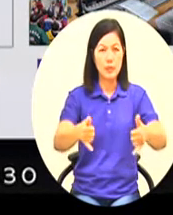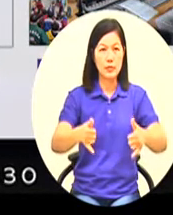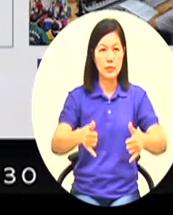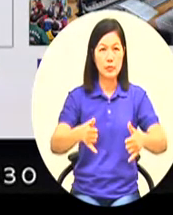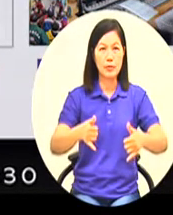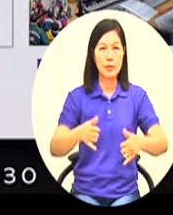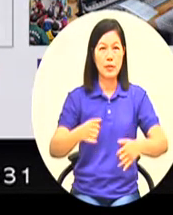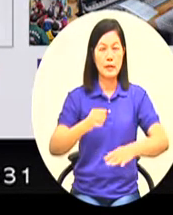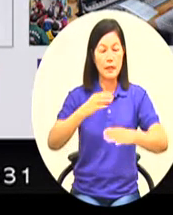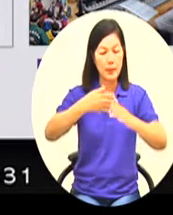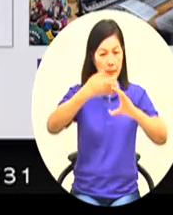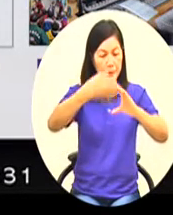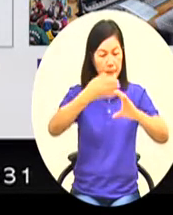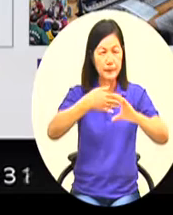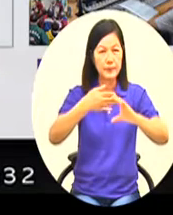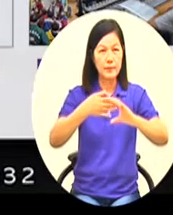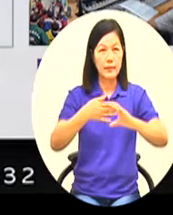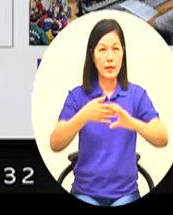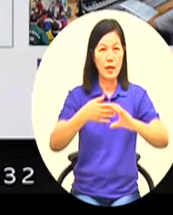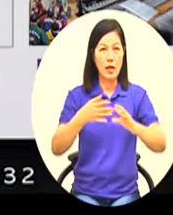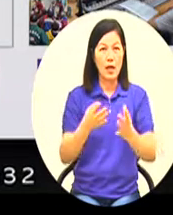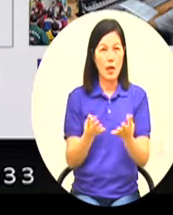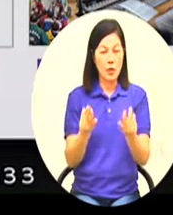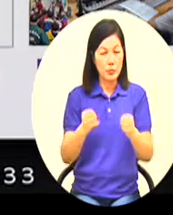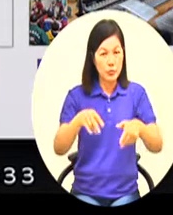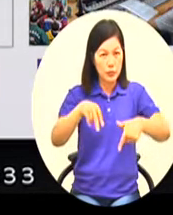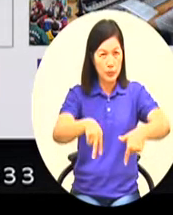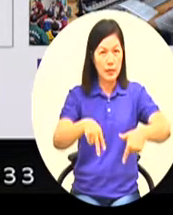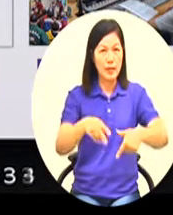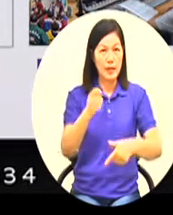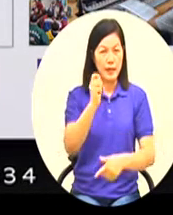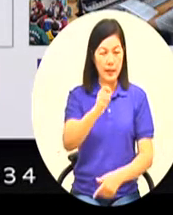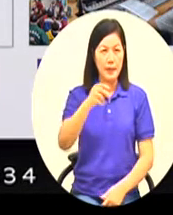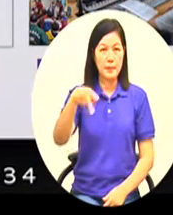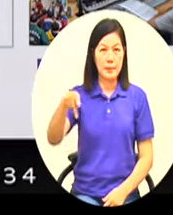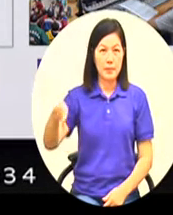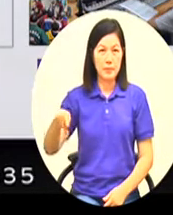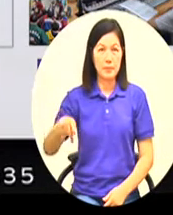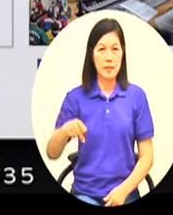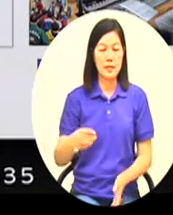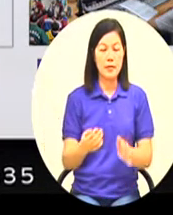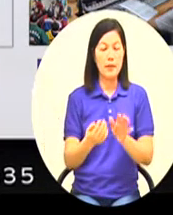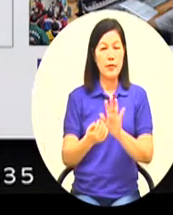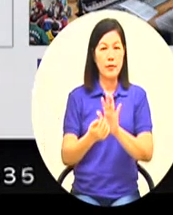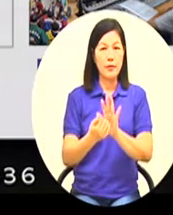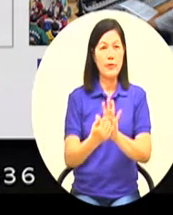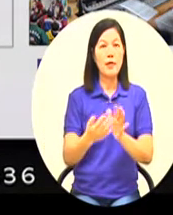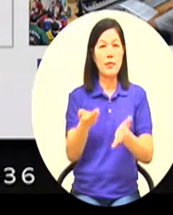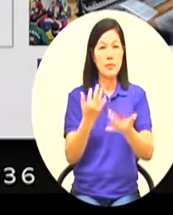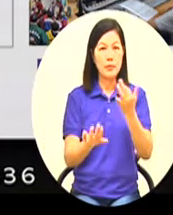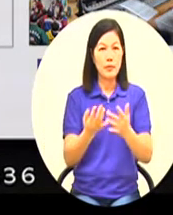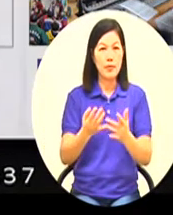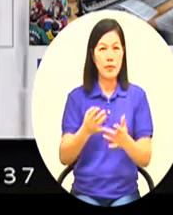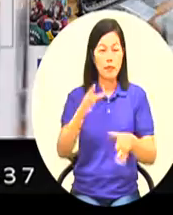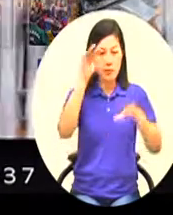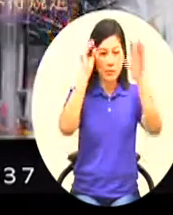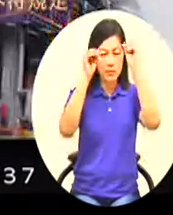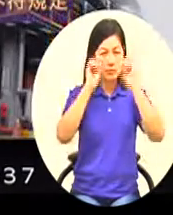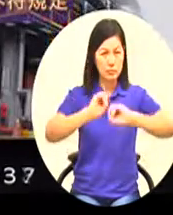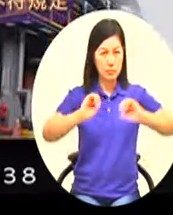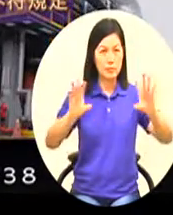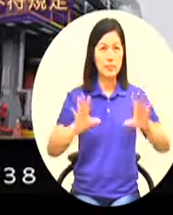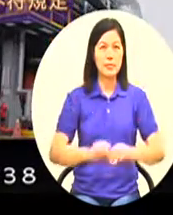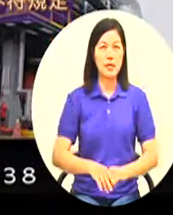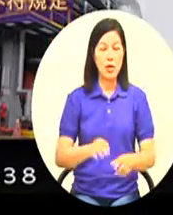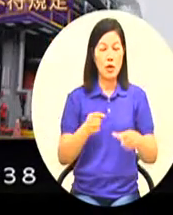体、教育数位电台、APP 等，扩展防火宣导视角，宣导防火常识。落实公